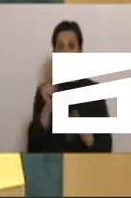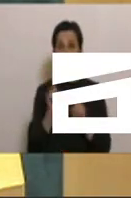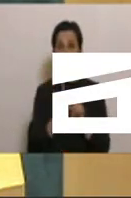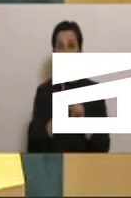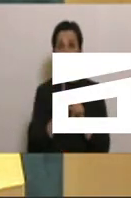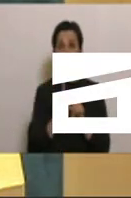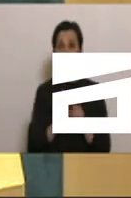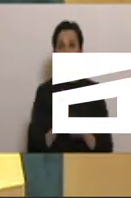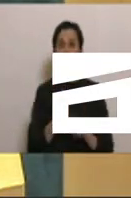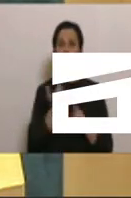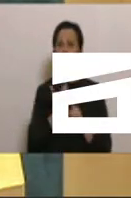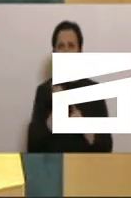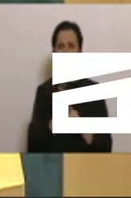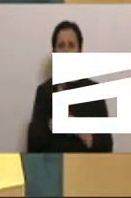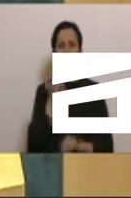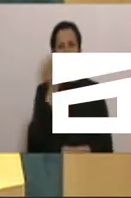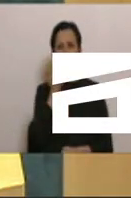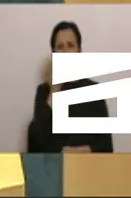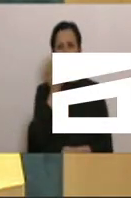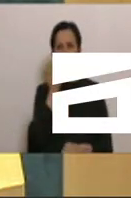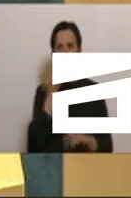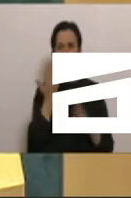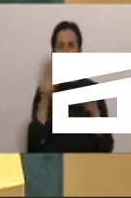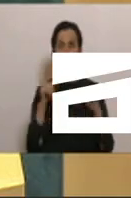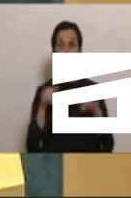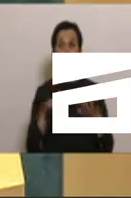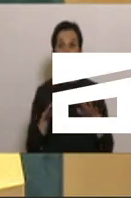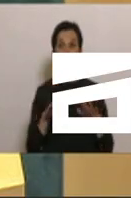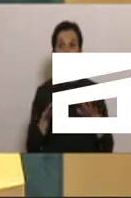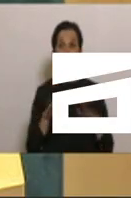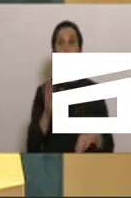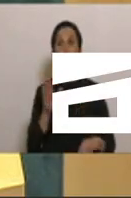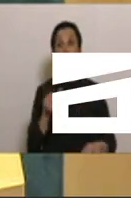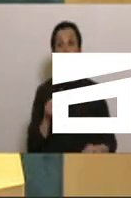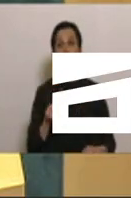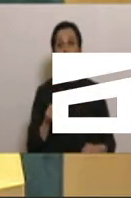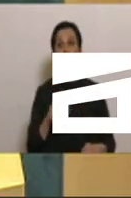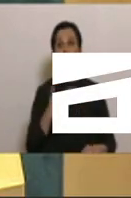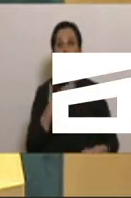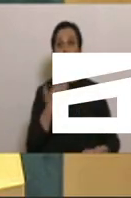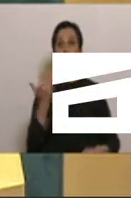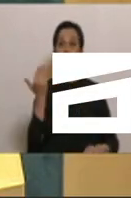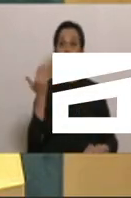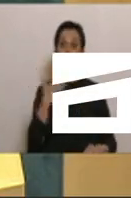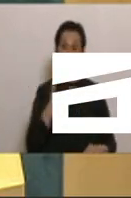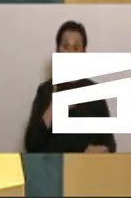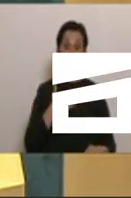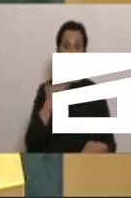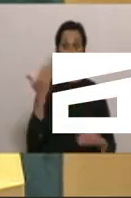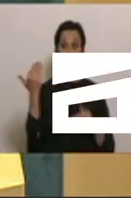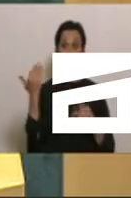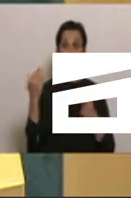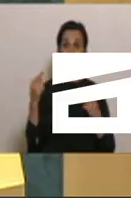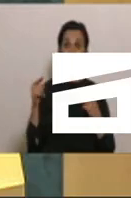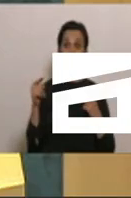თქვენთვისაც კი ძალიან სამართლიანო გადაწყვეტილებაში. თუმცა ჩემი თქვენგან